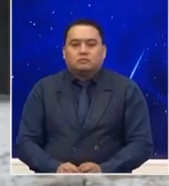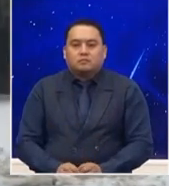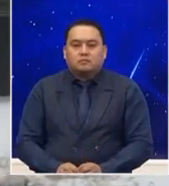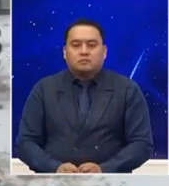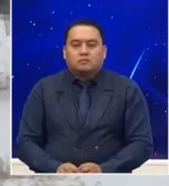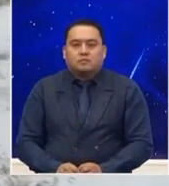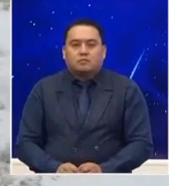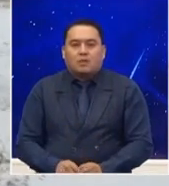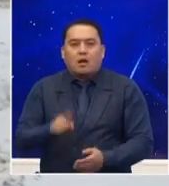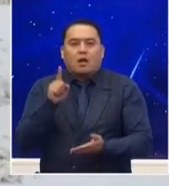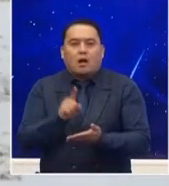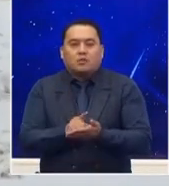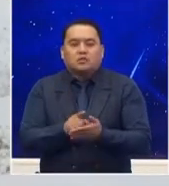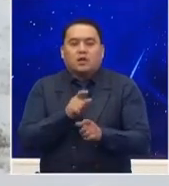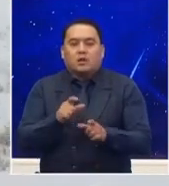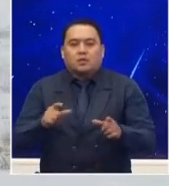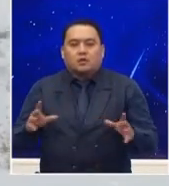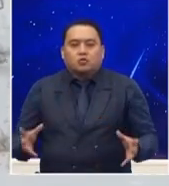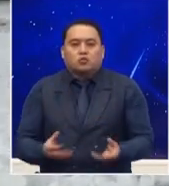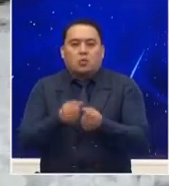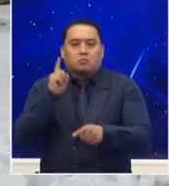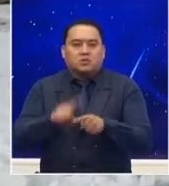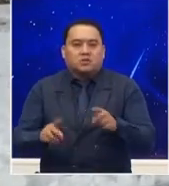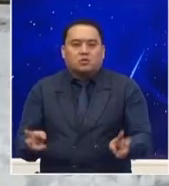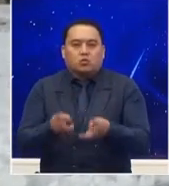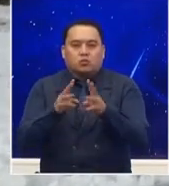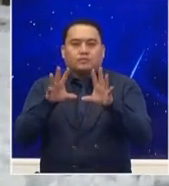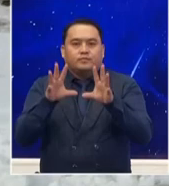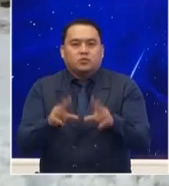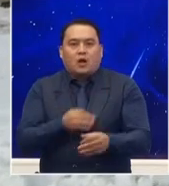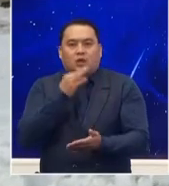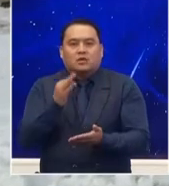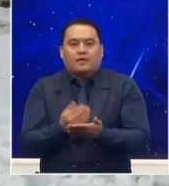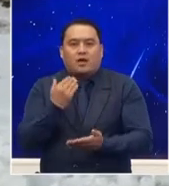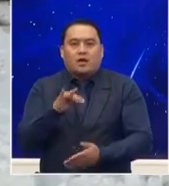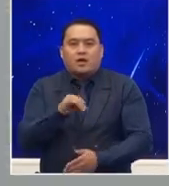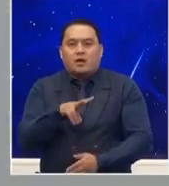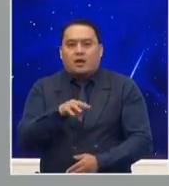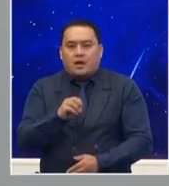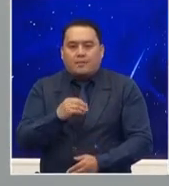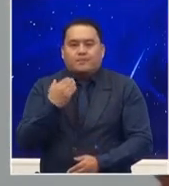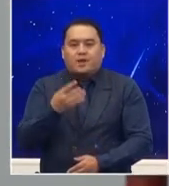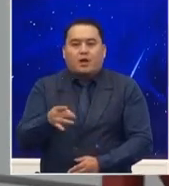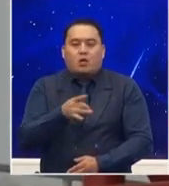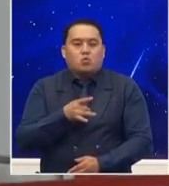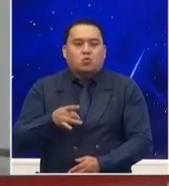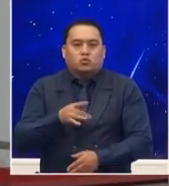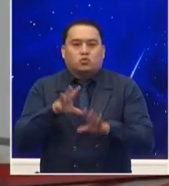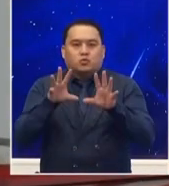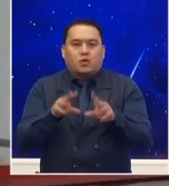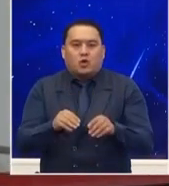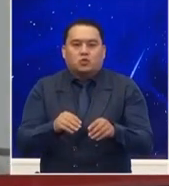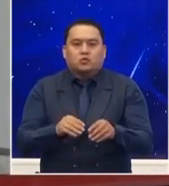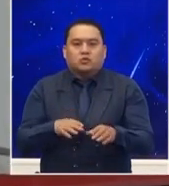болмақ. Міндет азаматтарды құтқарып, өртті барынша жылдам сөндіру. Мұндай жауапты іс Іле ауданындағы өрт сөндіру қызметінің